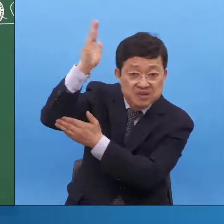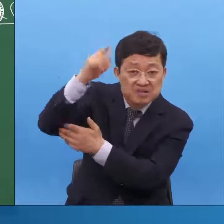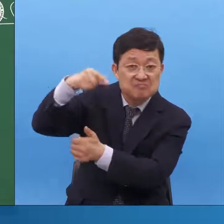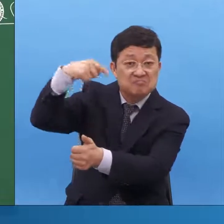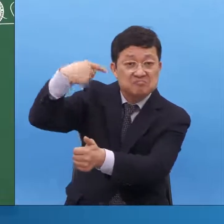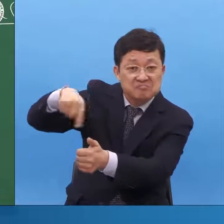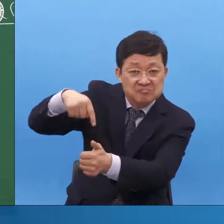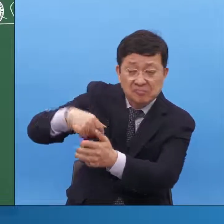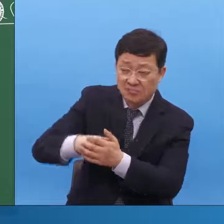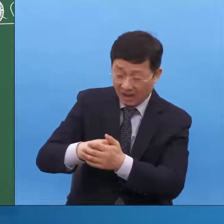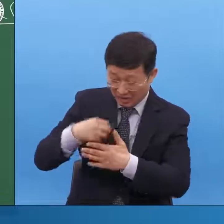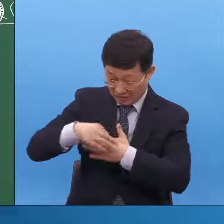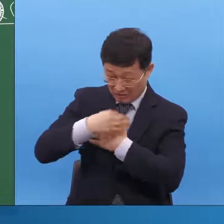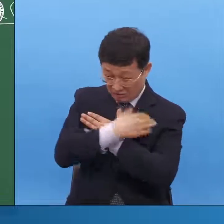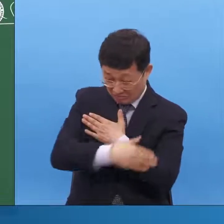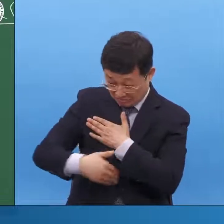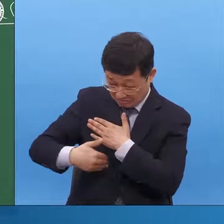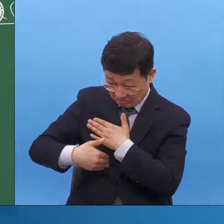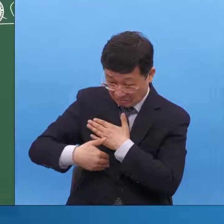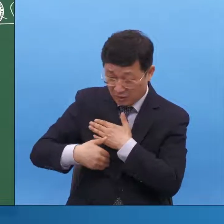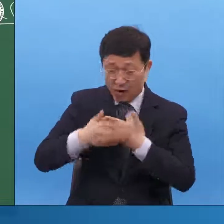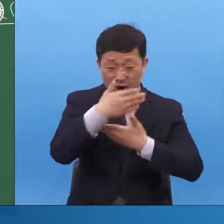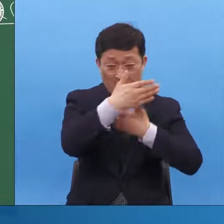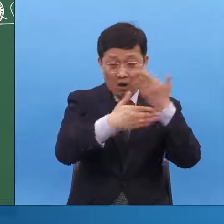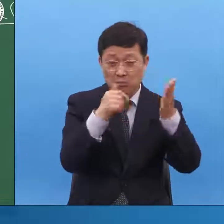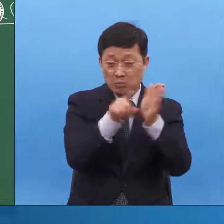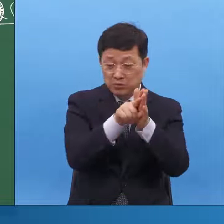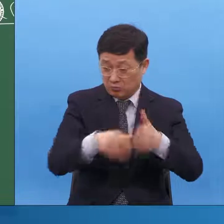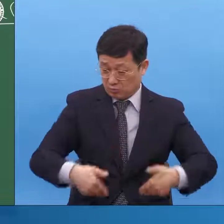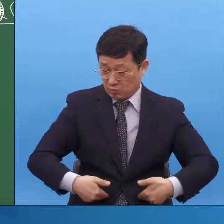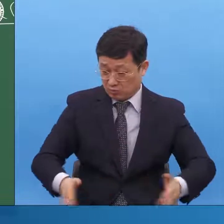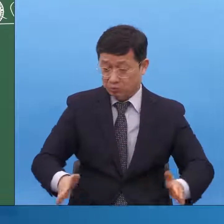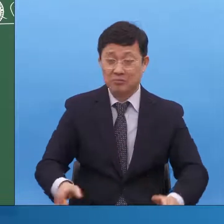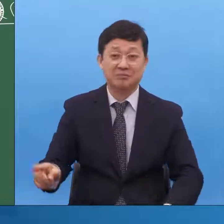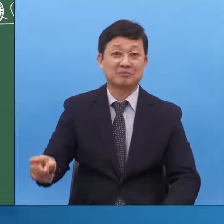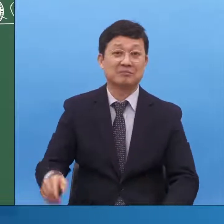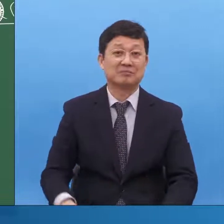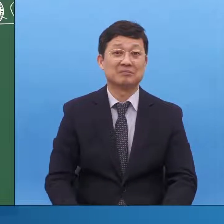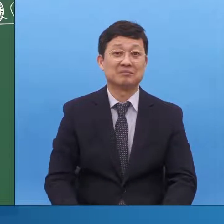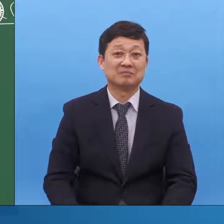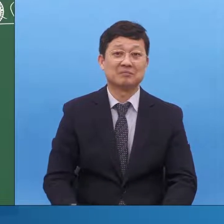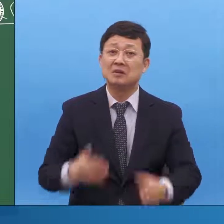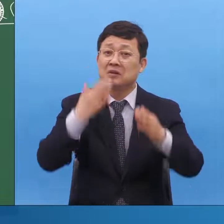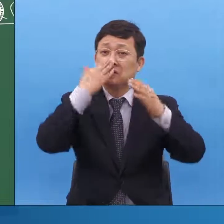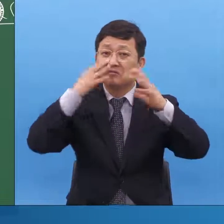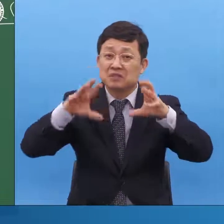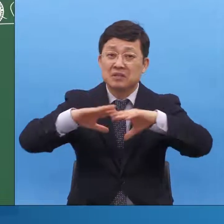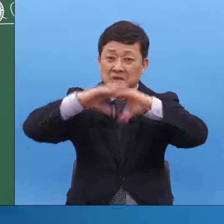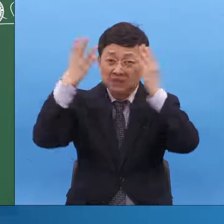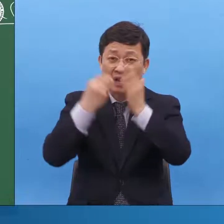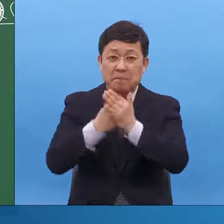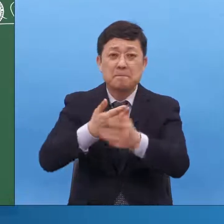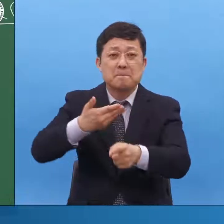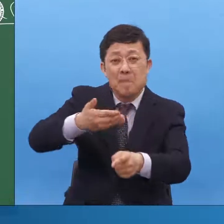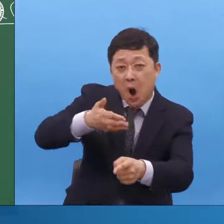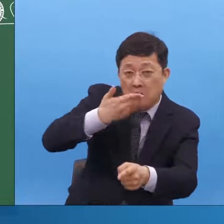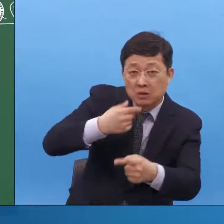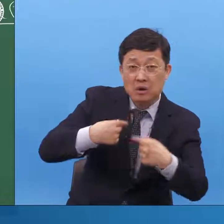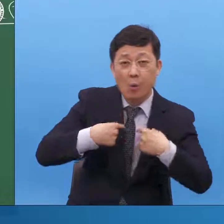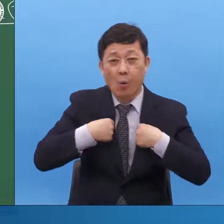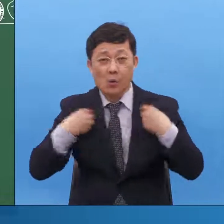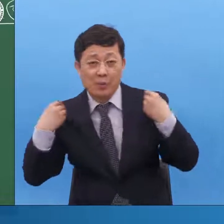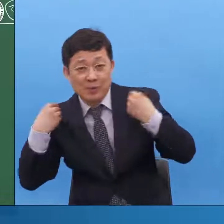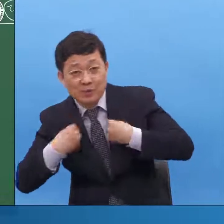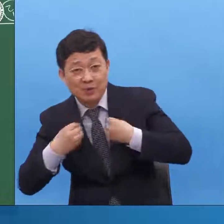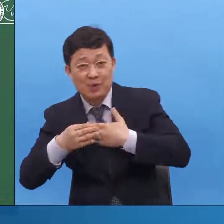안 믿어도 돼요. And if you want to speak about physical things, you don't have to 그렇죠. believe in God. Isn't that so? 유대인들은 전부 먹는 거, 입는 거 얘기해요. And the